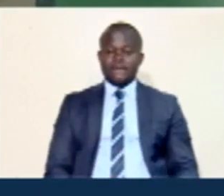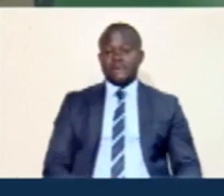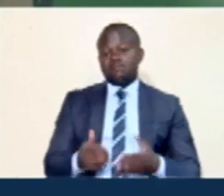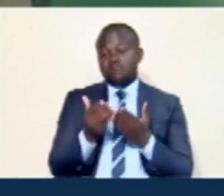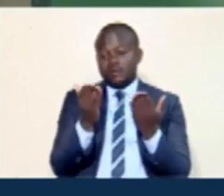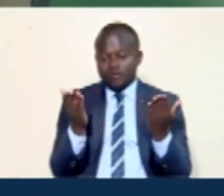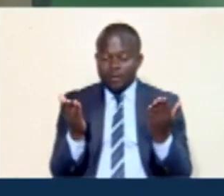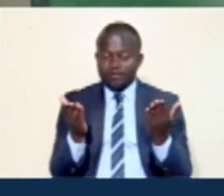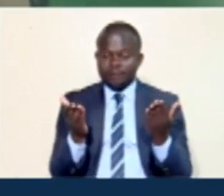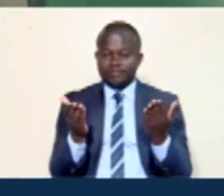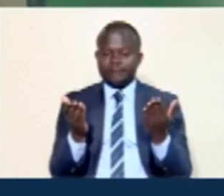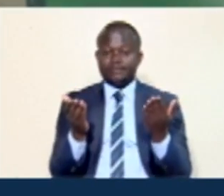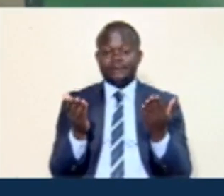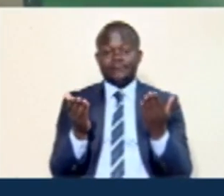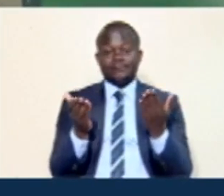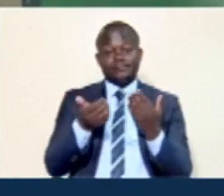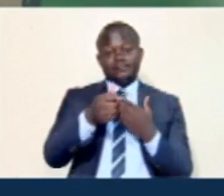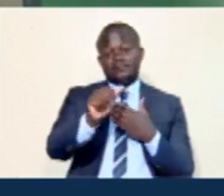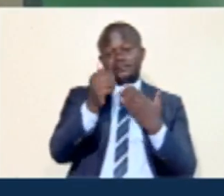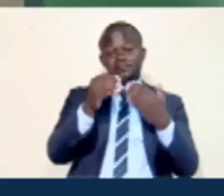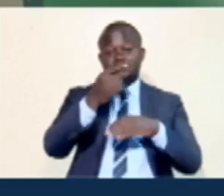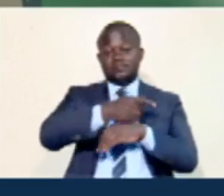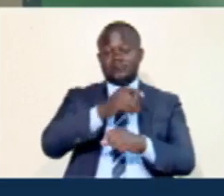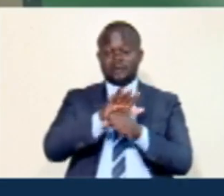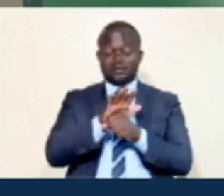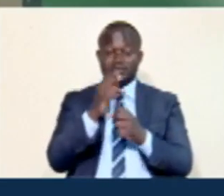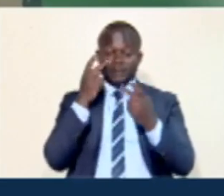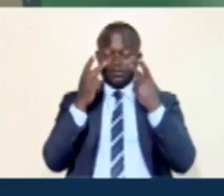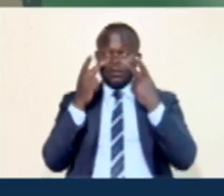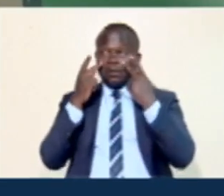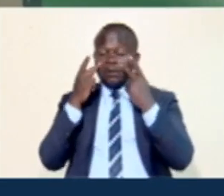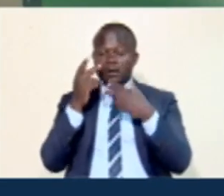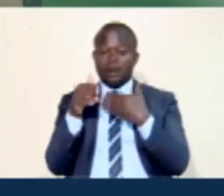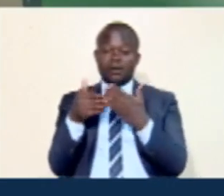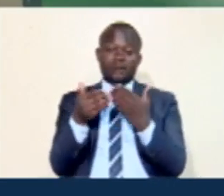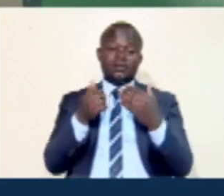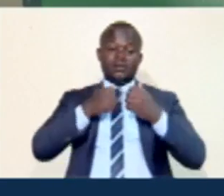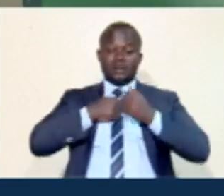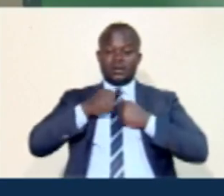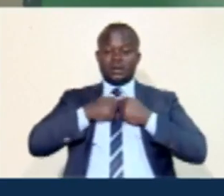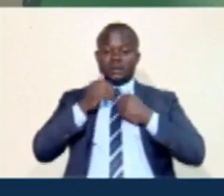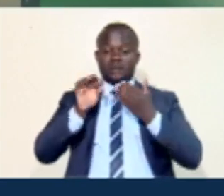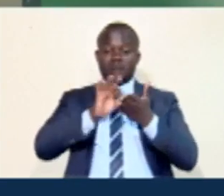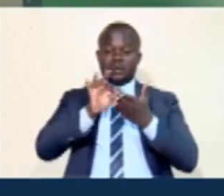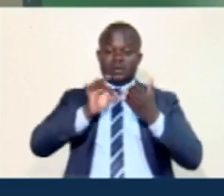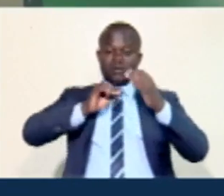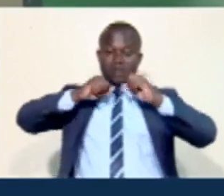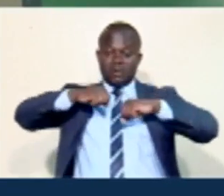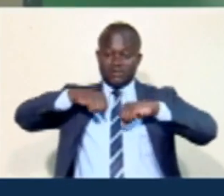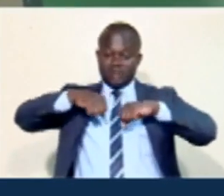Bityo ngira ngo mumaze iminsi mubona u Rwanda rusinya